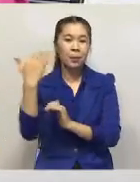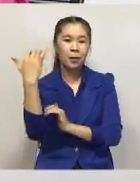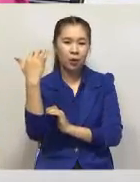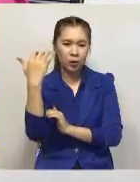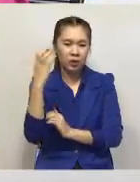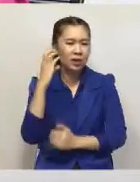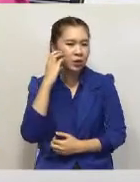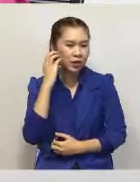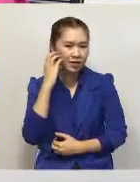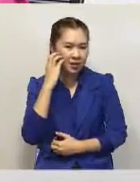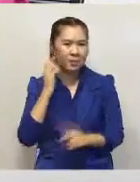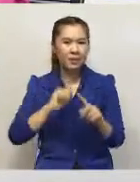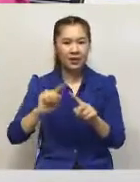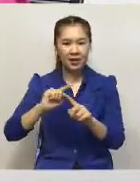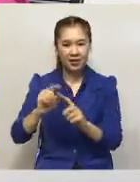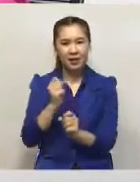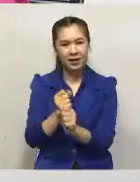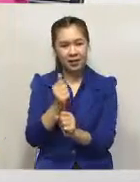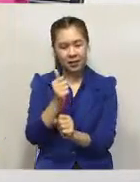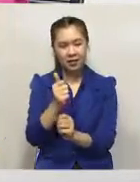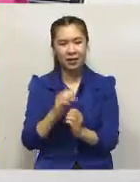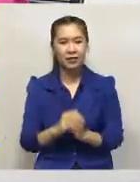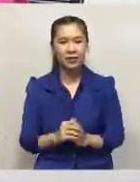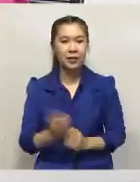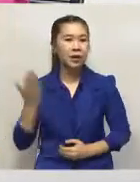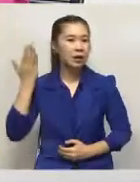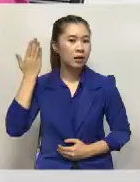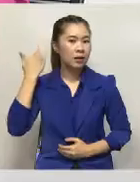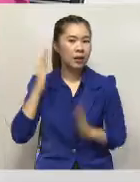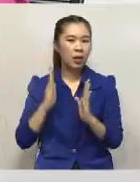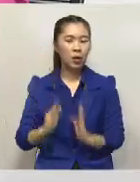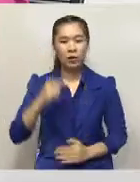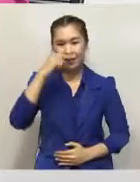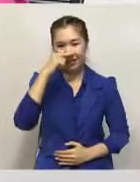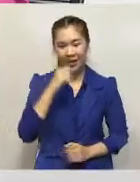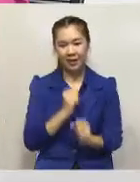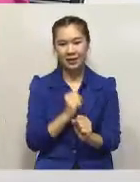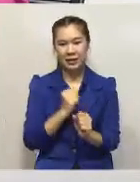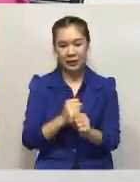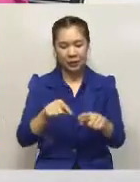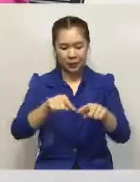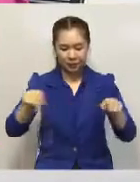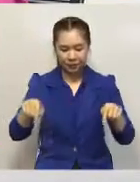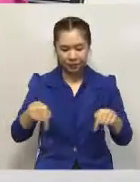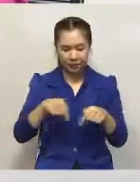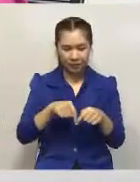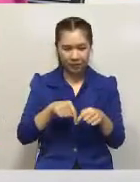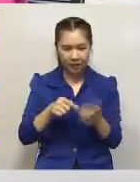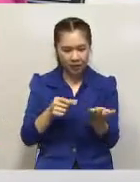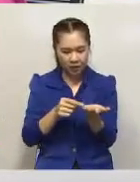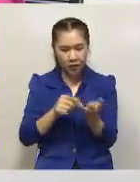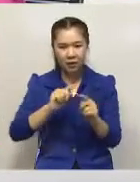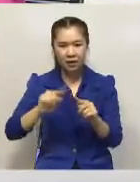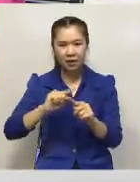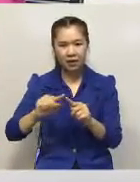อร์ให้โทรศัพท์ของเราสามารถที่จะทำงานได้ที่ผ่านมามีผู้ประกอบการไทยนะที่เขาทำซอฟต์แวร์ขึ้นมาเพื่อตอบโจทย์